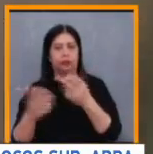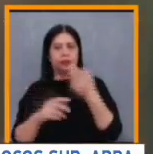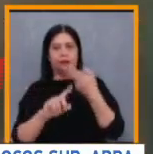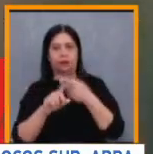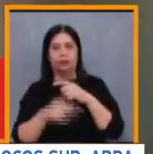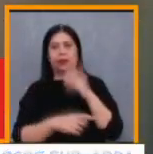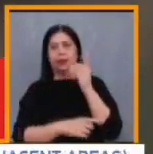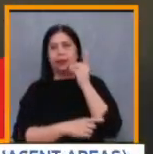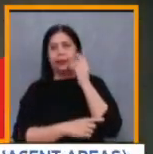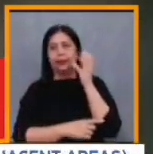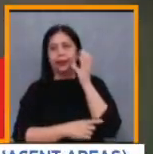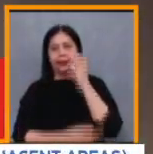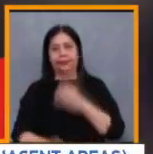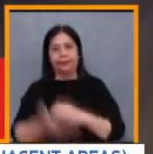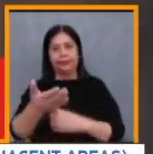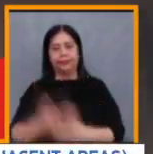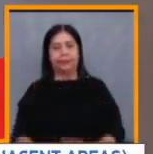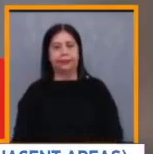Araw-araw kayo